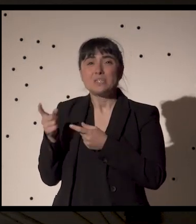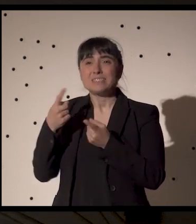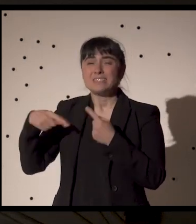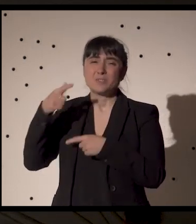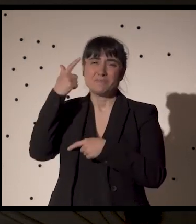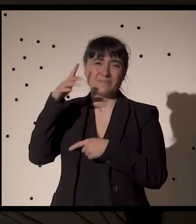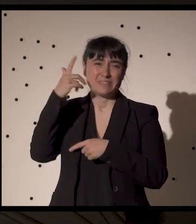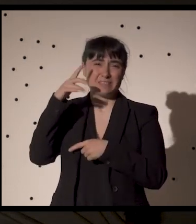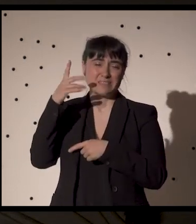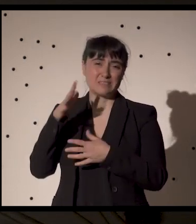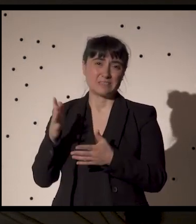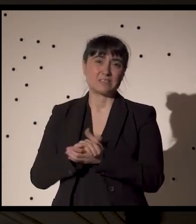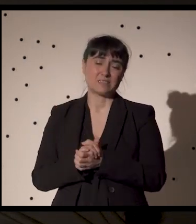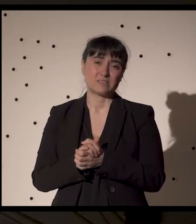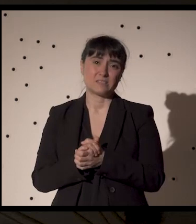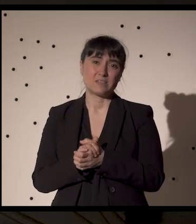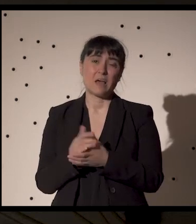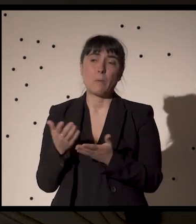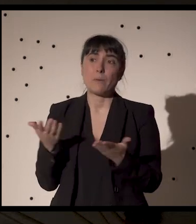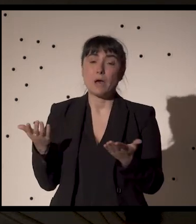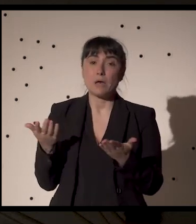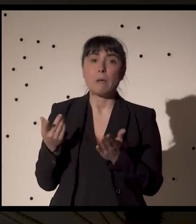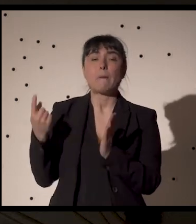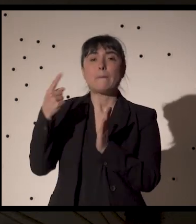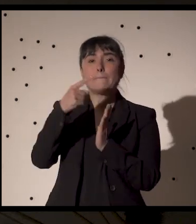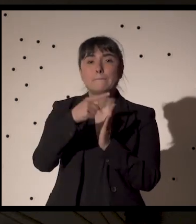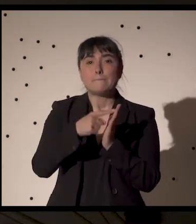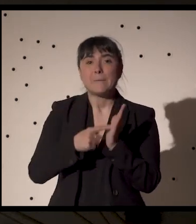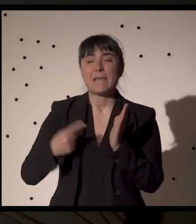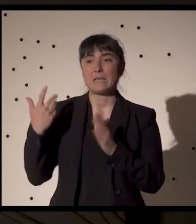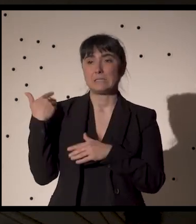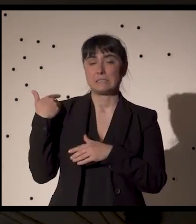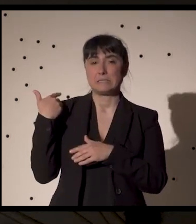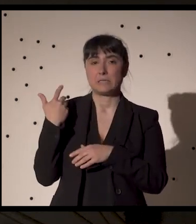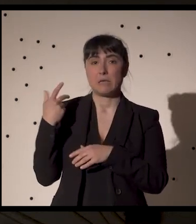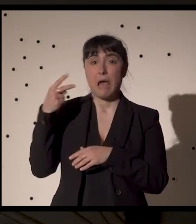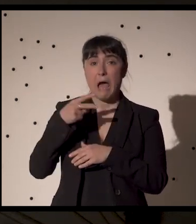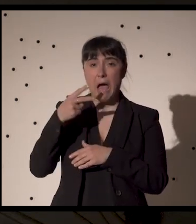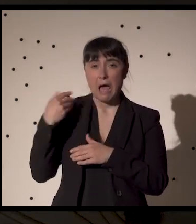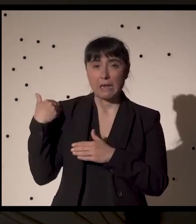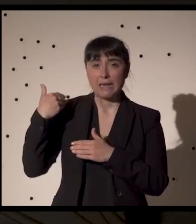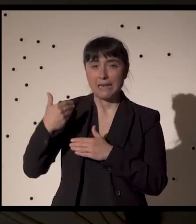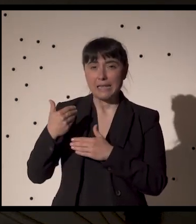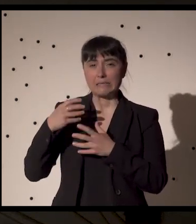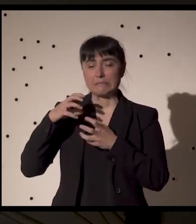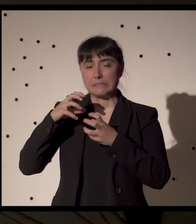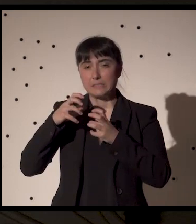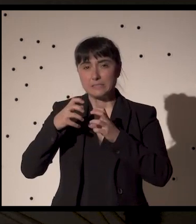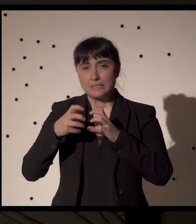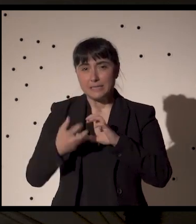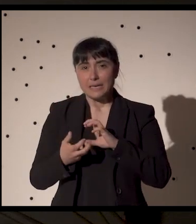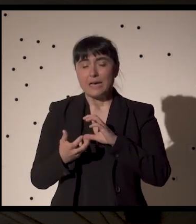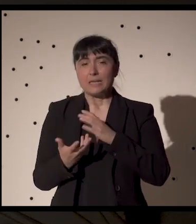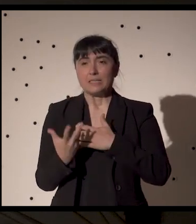quello il senso il senso che noi abbiamo acquisito in questi in questi mesi difficili in questi anni difficile è stata come la